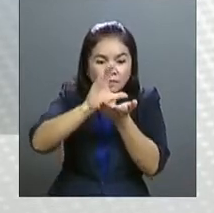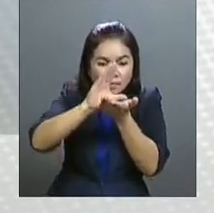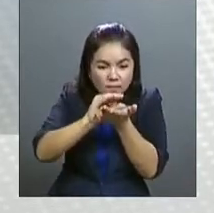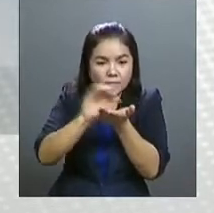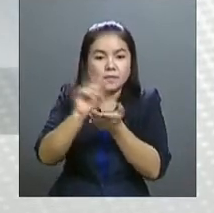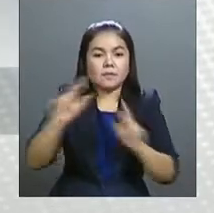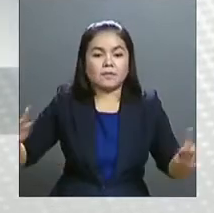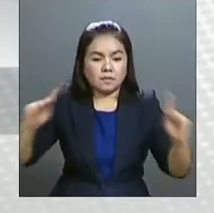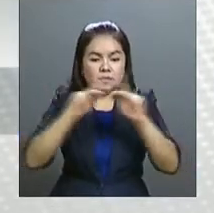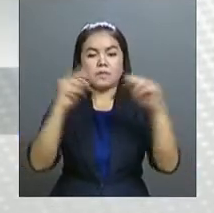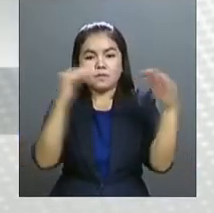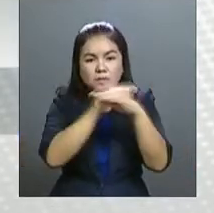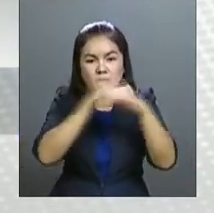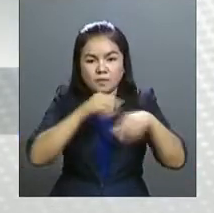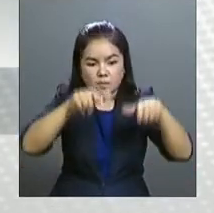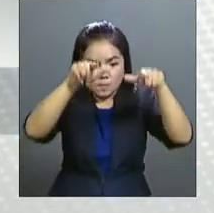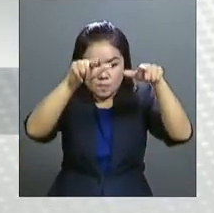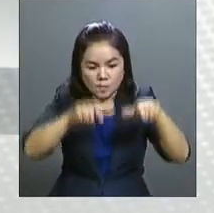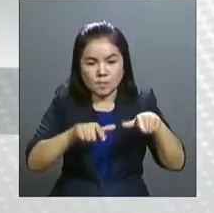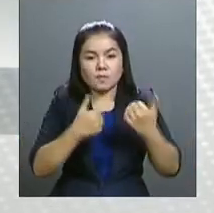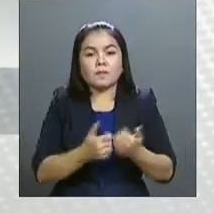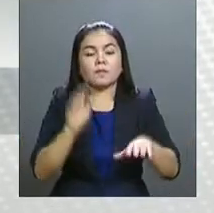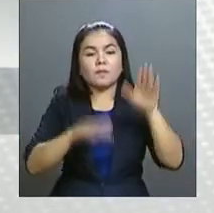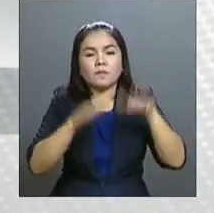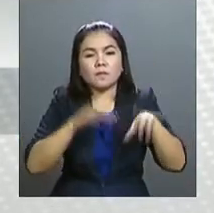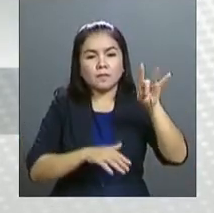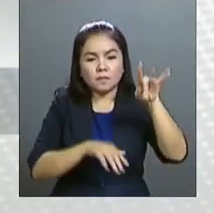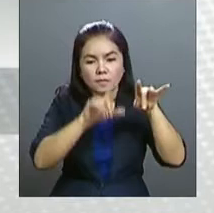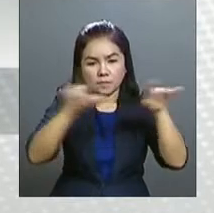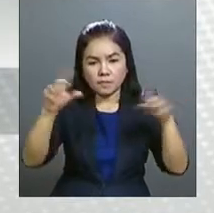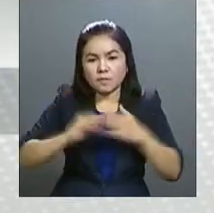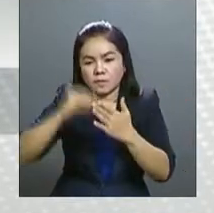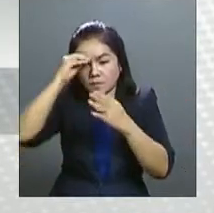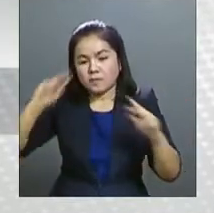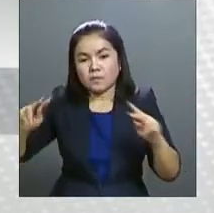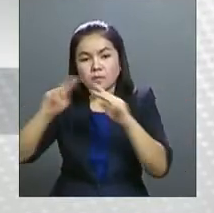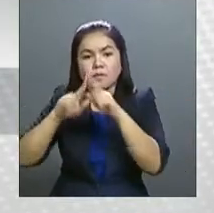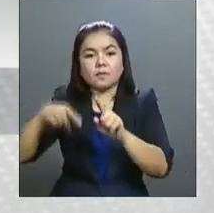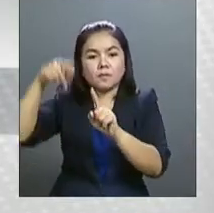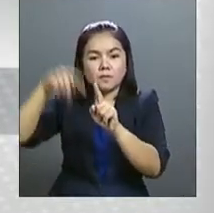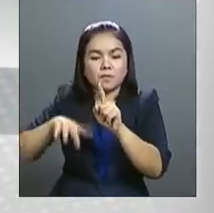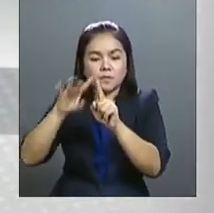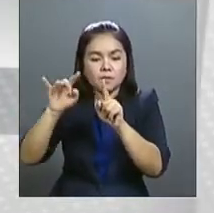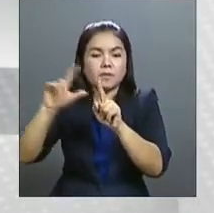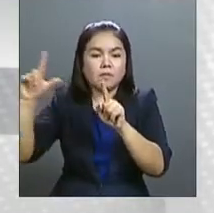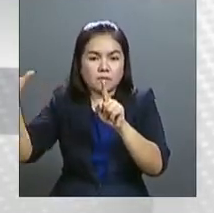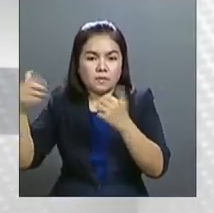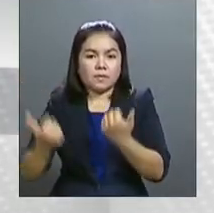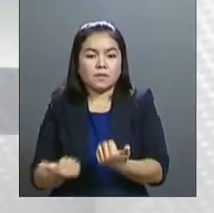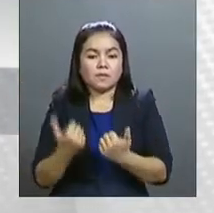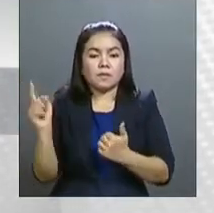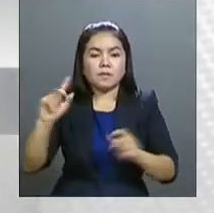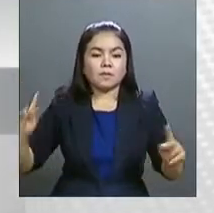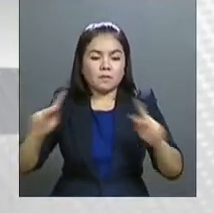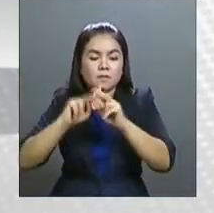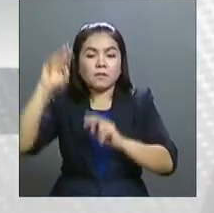กระส่วงคำนาคมจำนวน 8,000 ลานบาทรองลงมาคกระสวงศึษาธิการ จำนวน 1,800 ล้านบาทขณะทกระสว